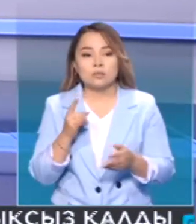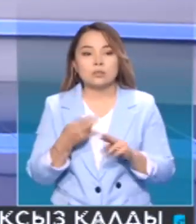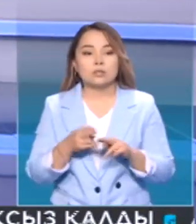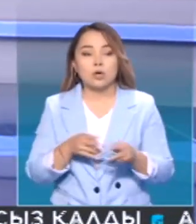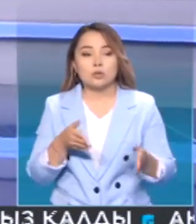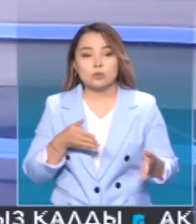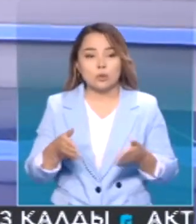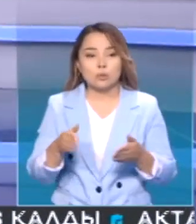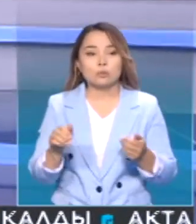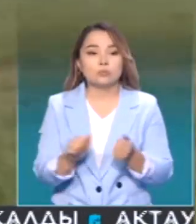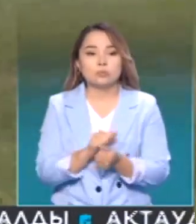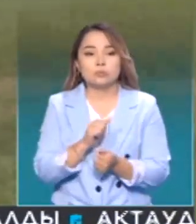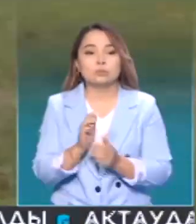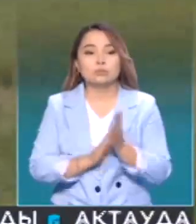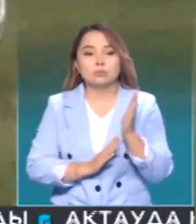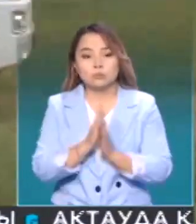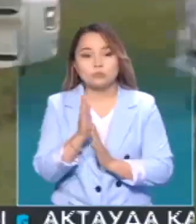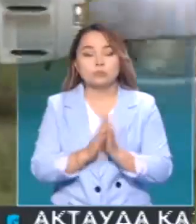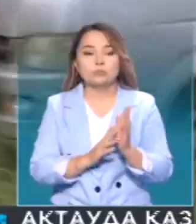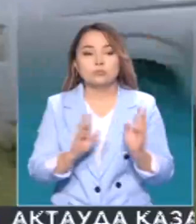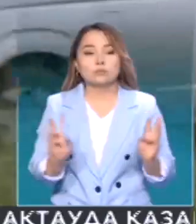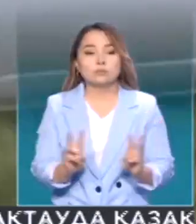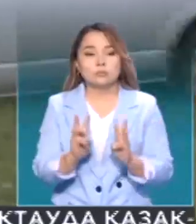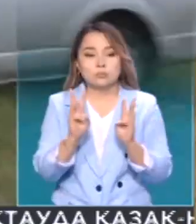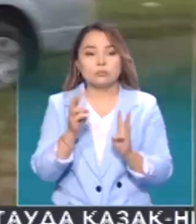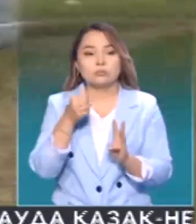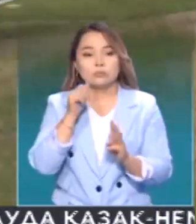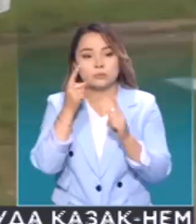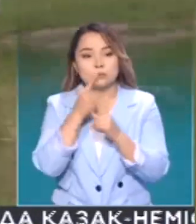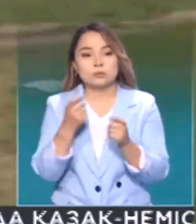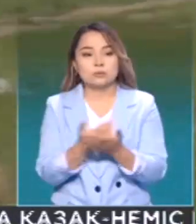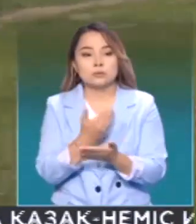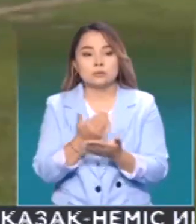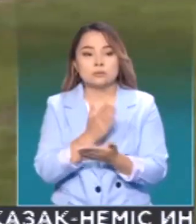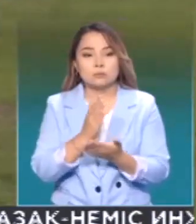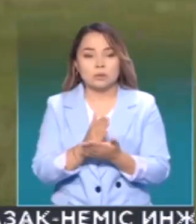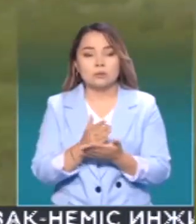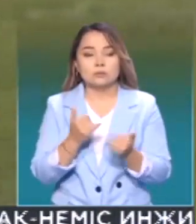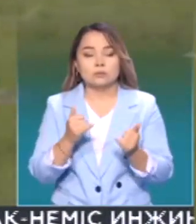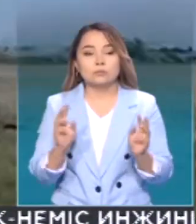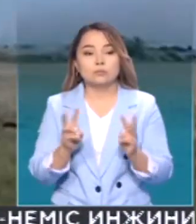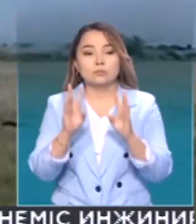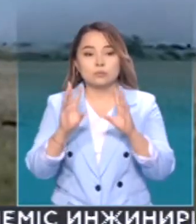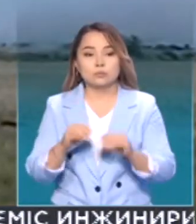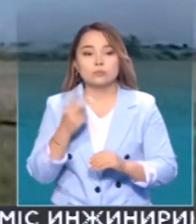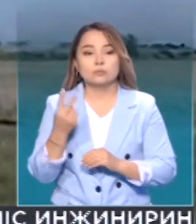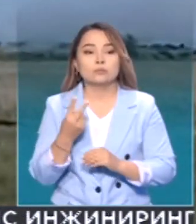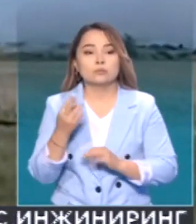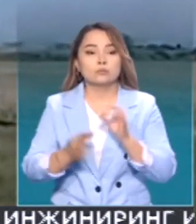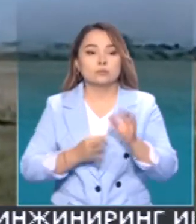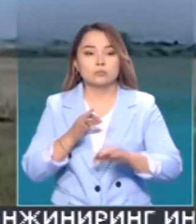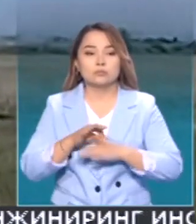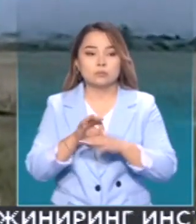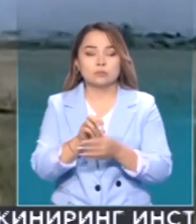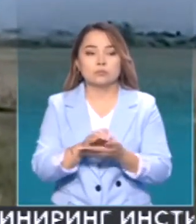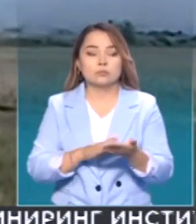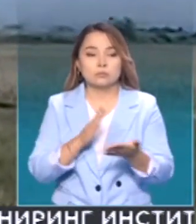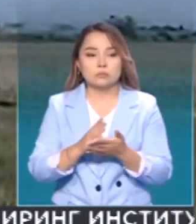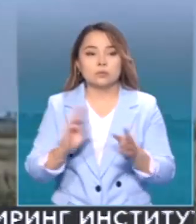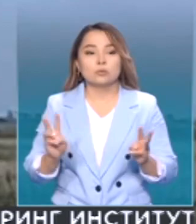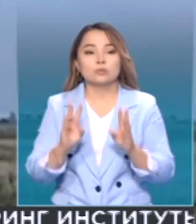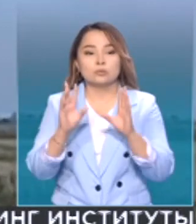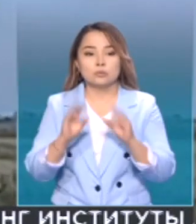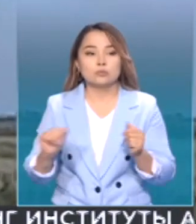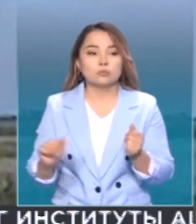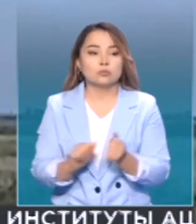арасында қураған шөп пен қамыс өртенгенін кеше хабарлаған едік. Жалынды сөндіру екінші тәулікке ұласты. Қазір өрт сөндірушілер